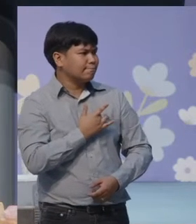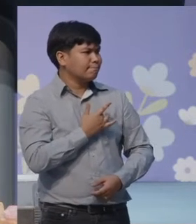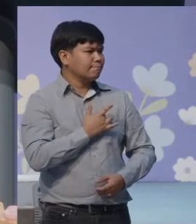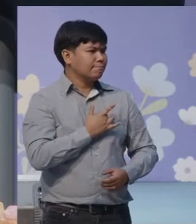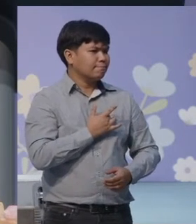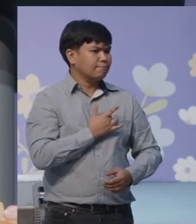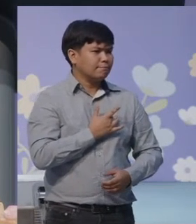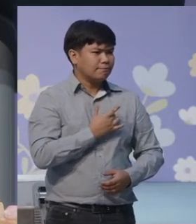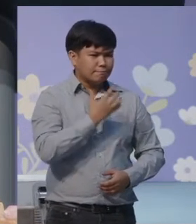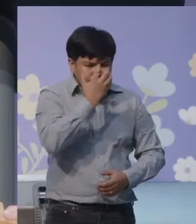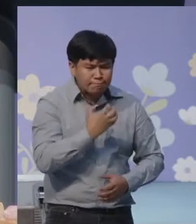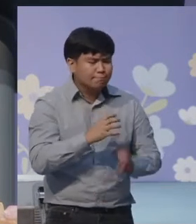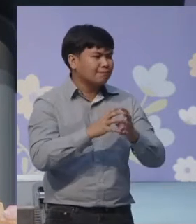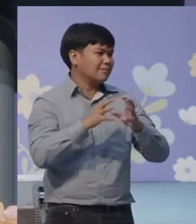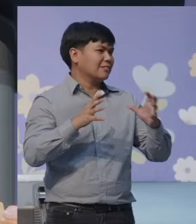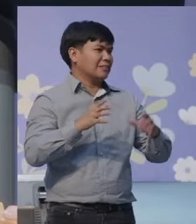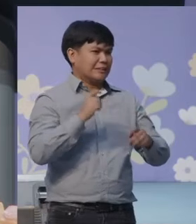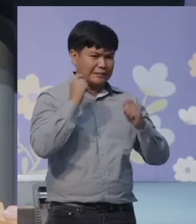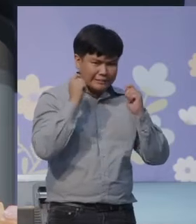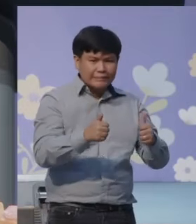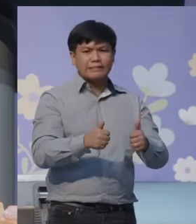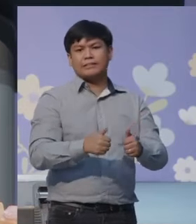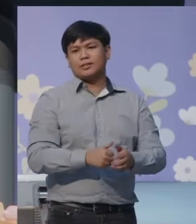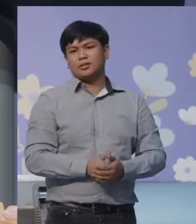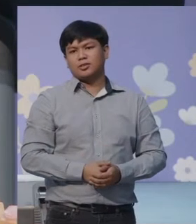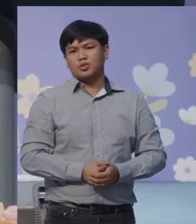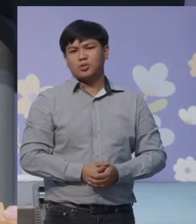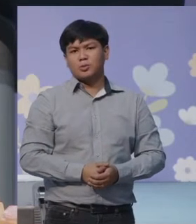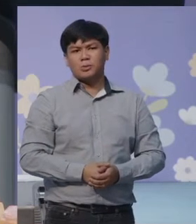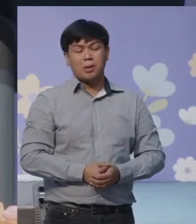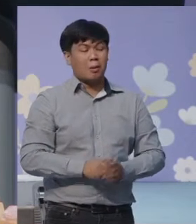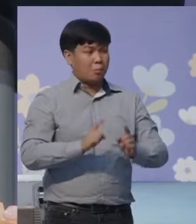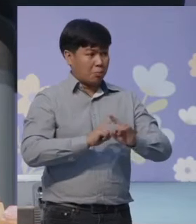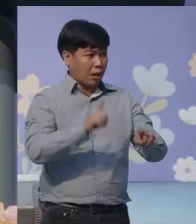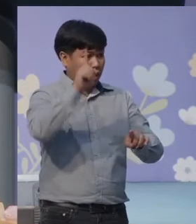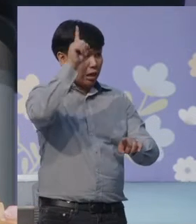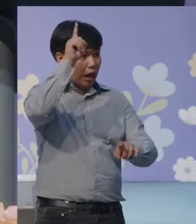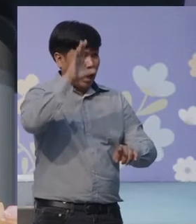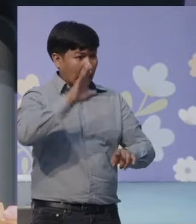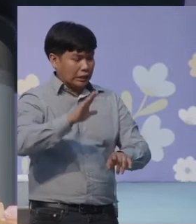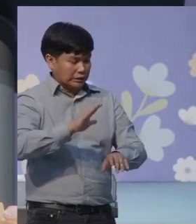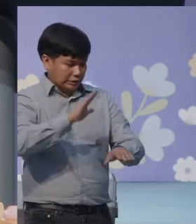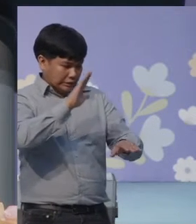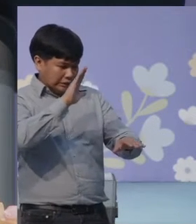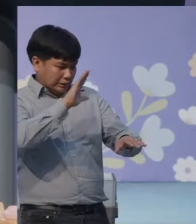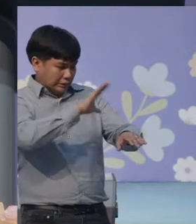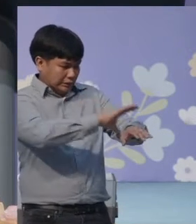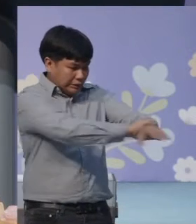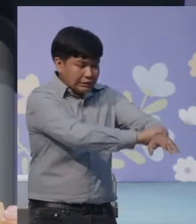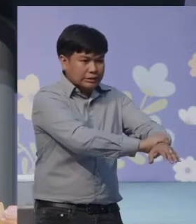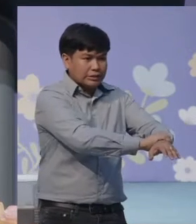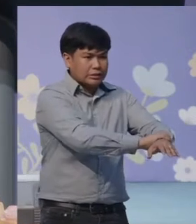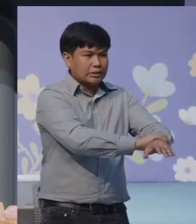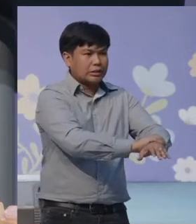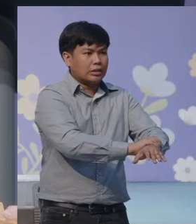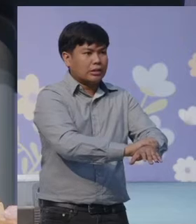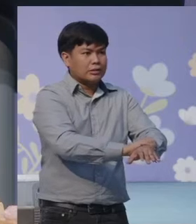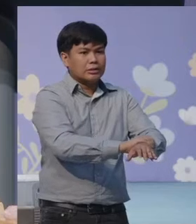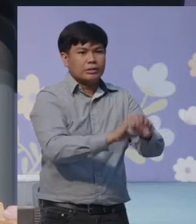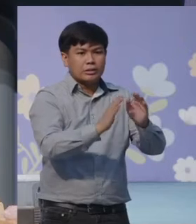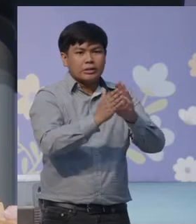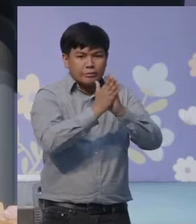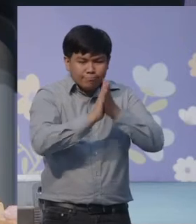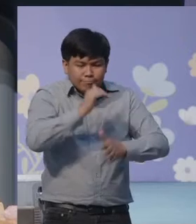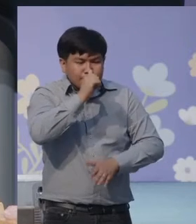mabilis ako magalit. Ewan ko nga ba kung ano ginawa ng Panginoon noon. Hinawakan ako ng Panginoon eh. Yun lang ang